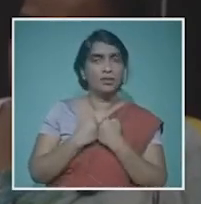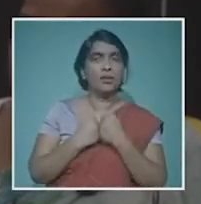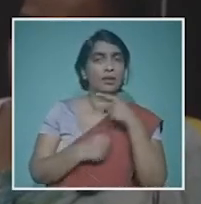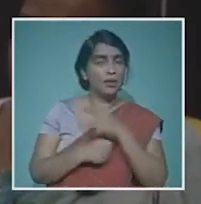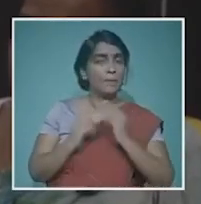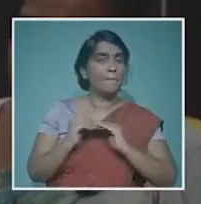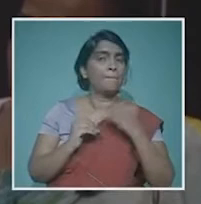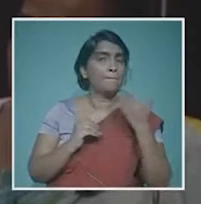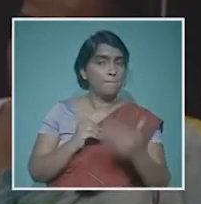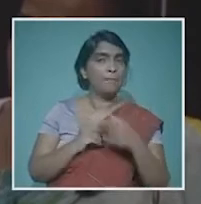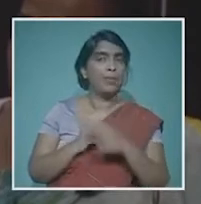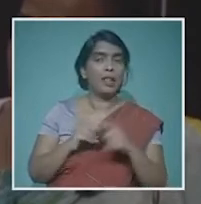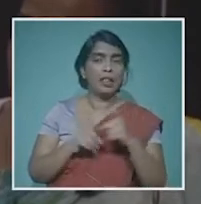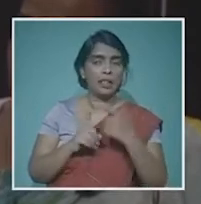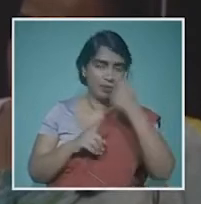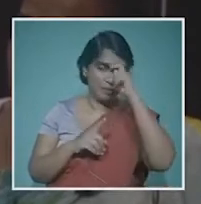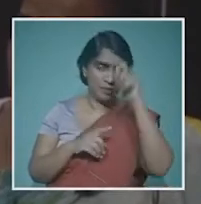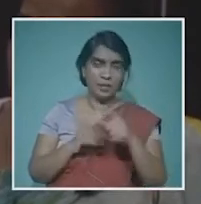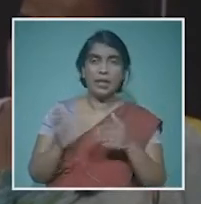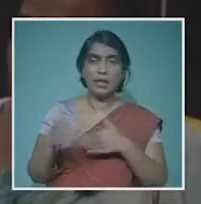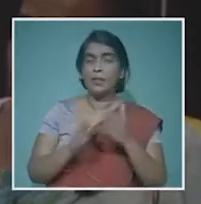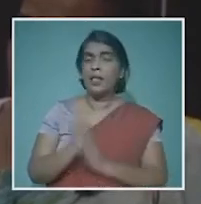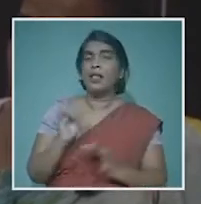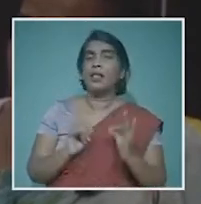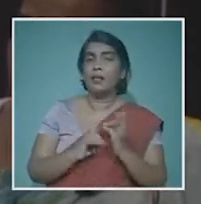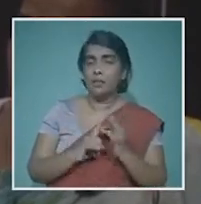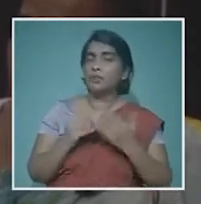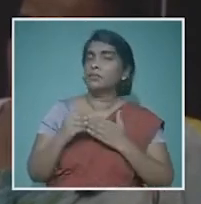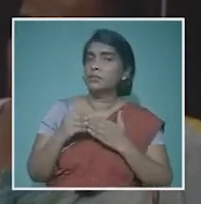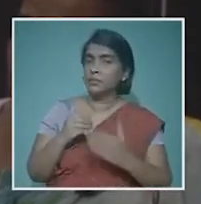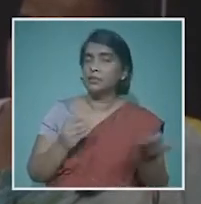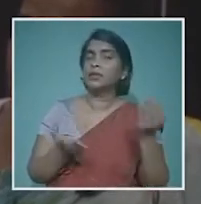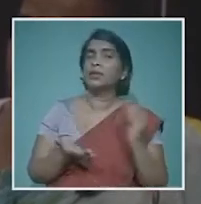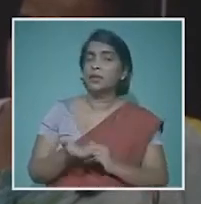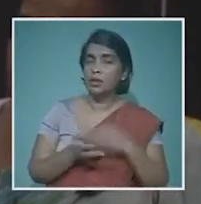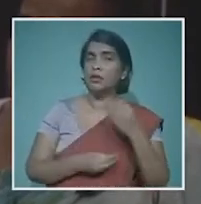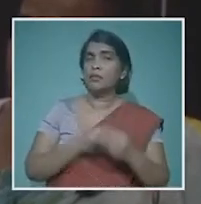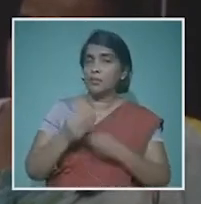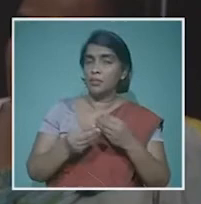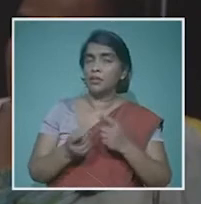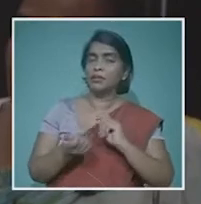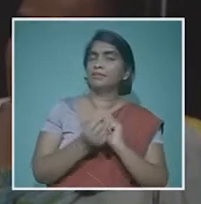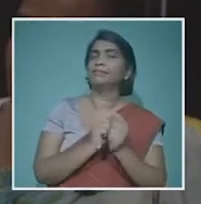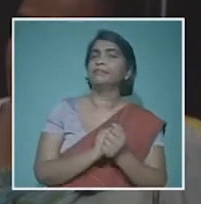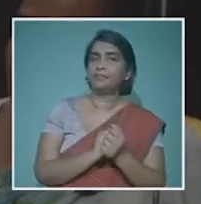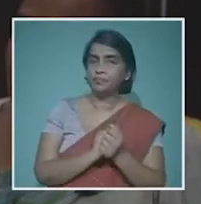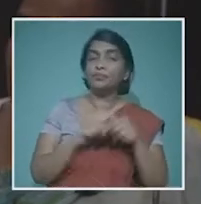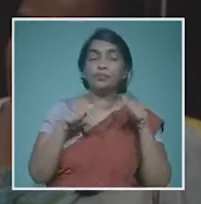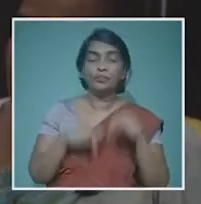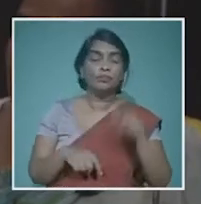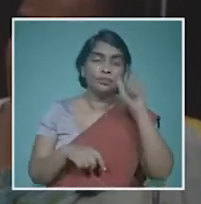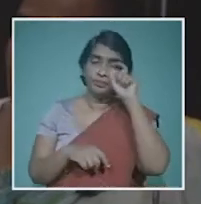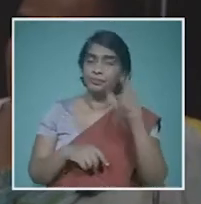එතුමගෙන් පස්සේ එතන දයරත්න මහත්මයා කැබිනට් ඇමති වුණා. එතනින් පස්සේ ආපහු ඒ ව්‍යාපාරය වෙන පැත්තකට ගියා. අද බලන්න